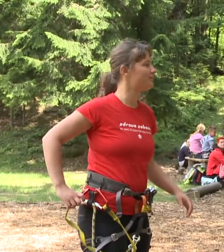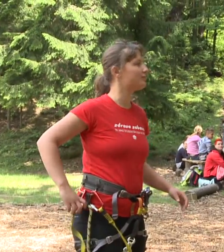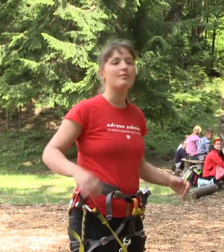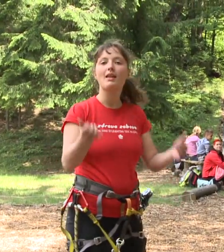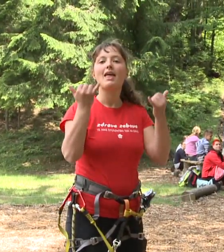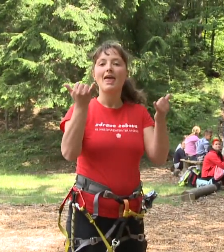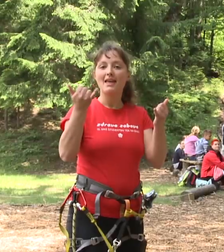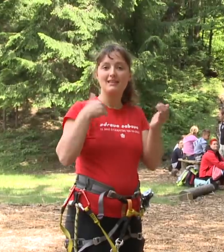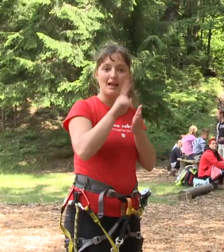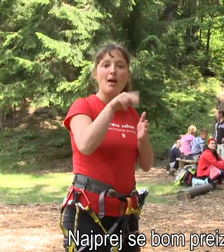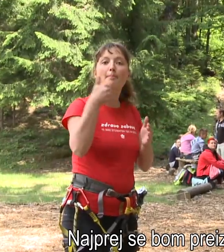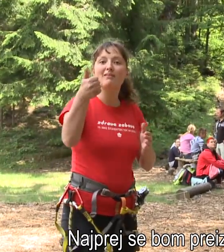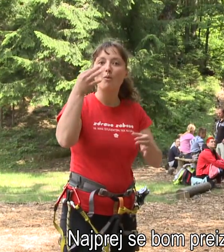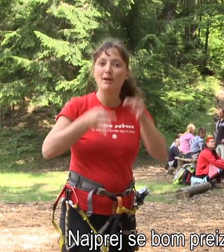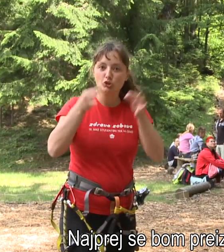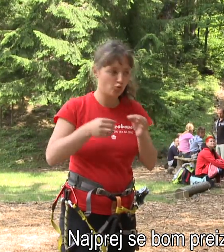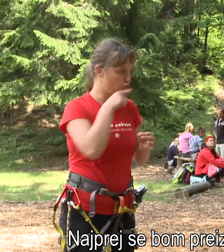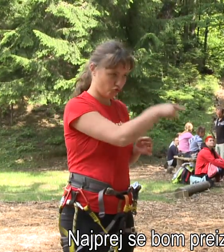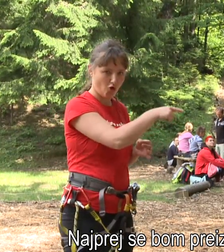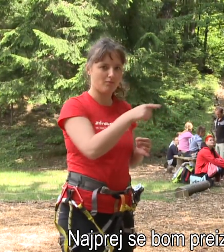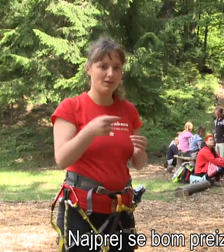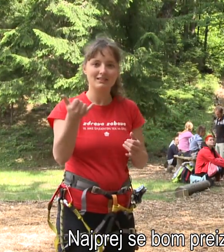Noge naštime na tist na lesen del.